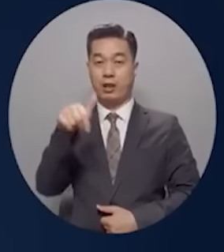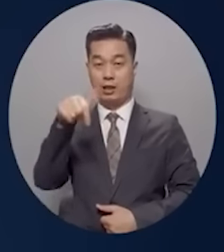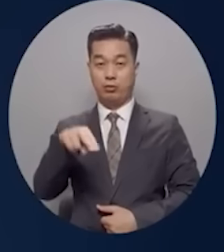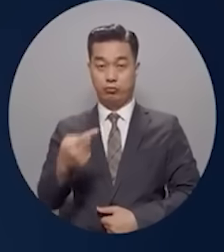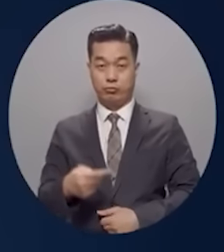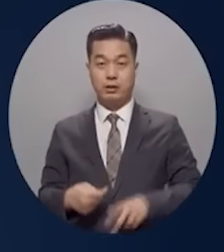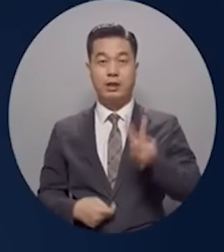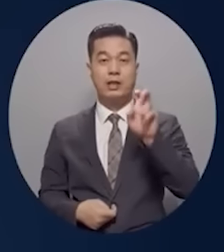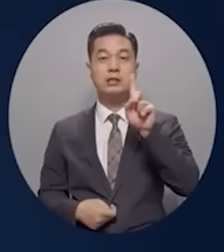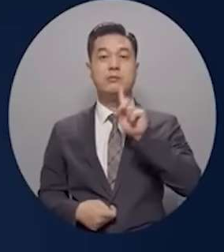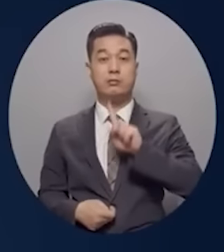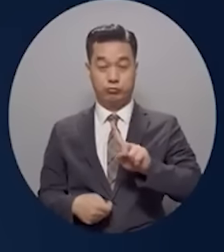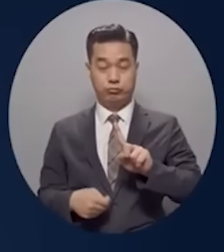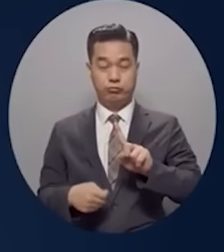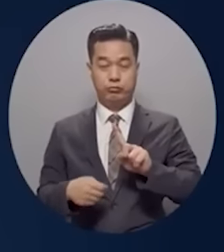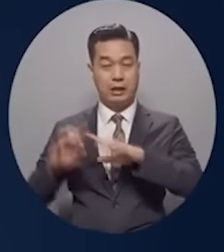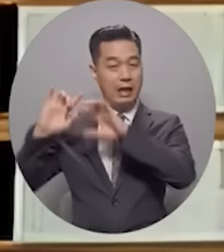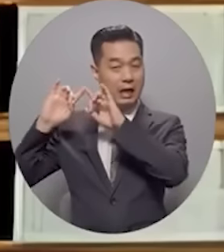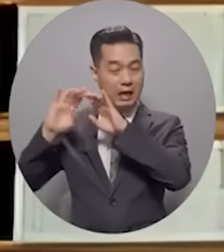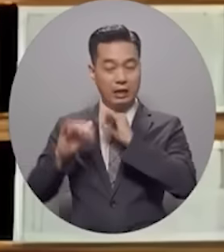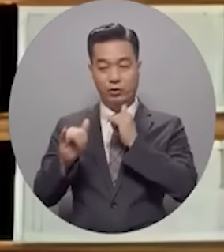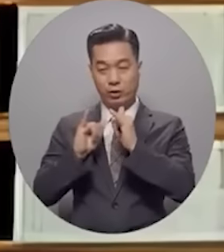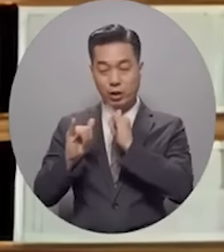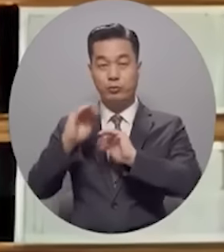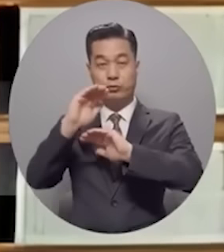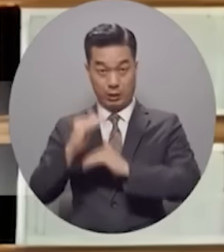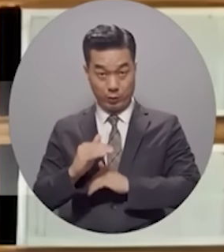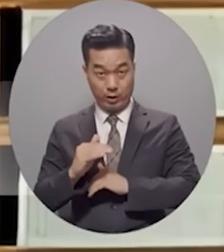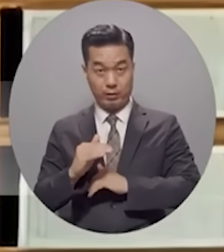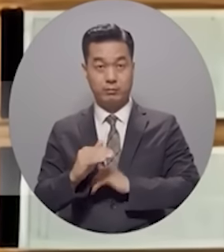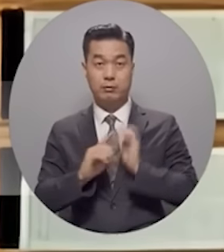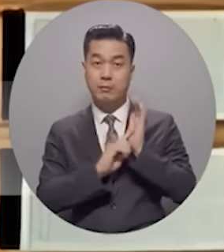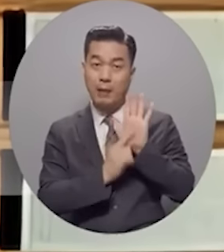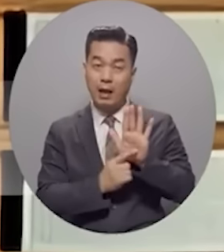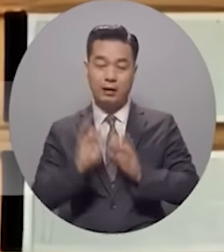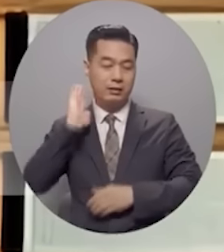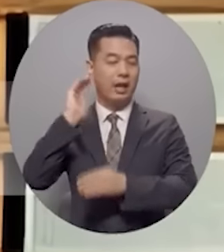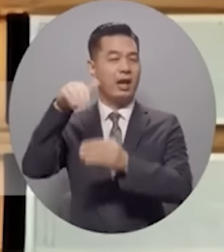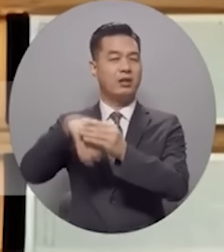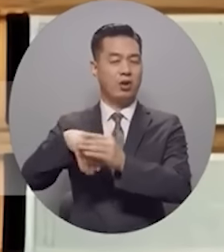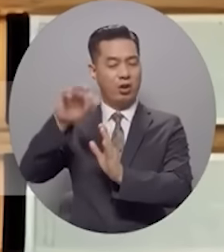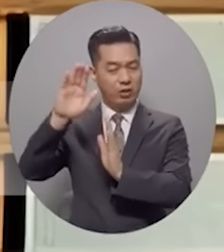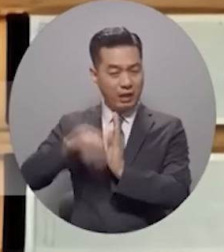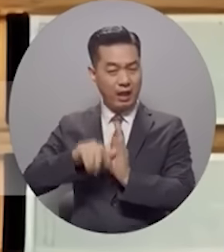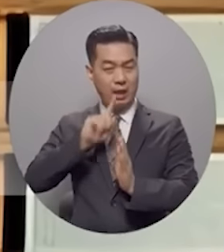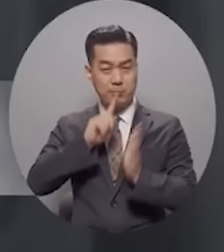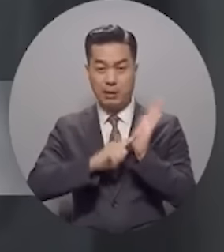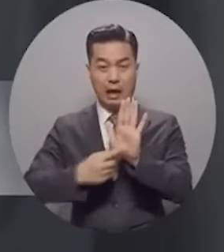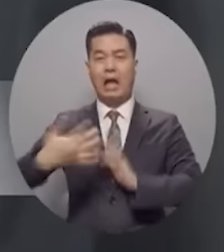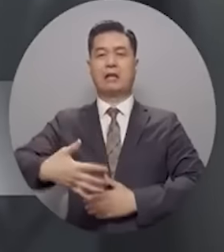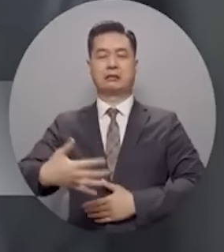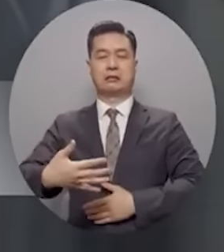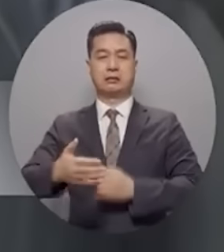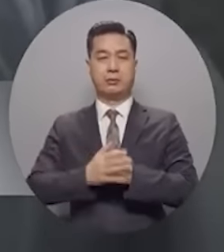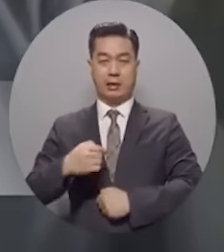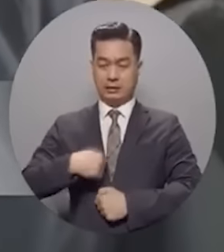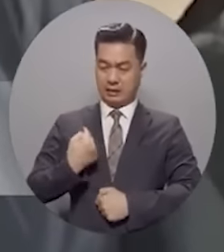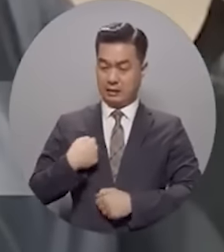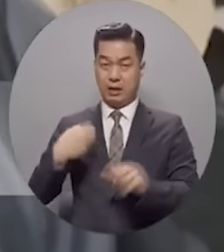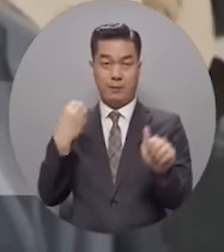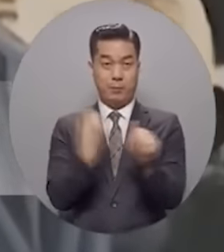라디오 인터뷰에서 다시 입을 열었습니다. 명 씨는 대선 당시의 이야기는 아직 꺼내지도 않았다며 자신이